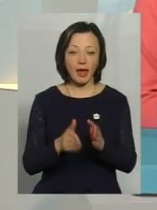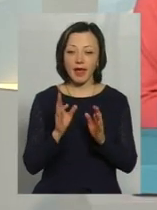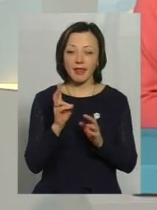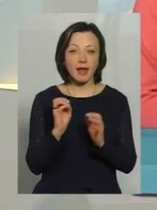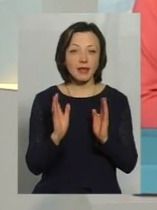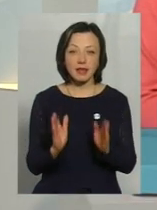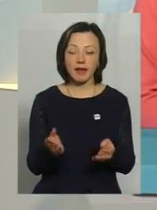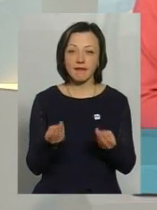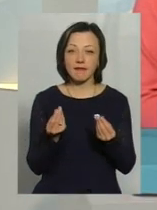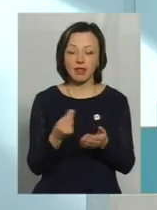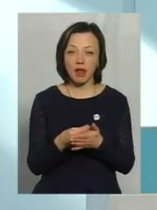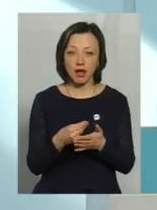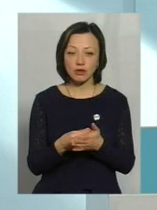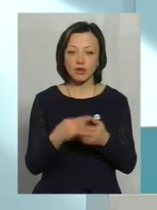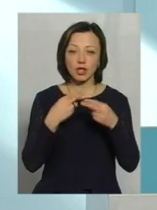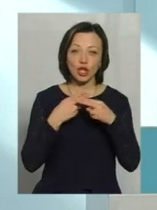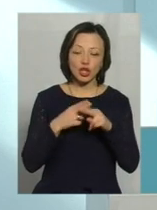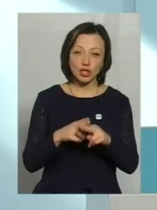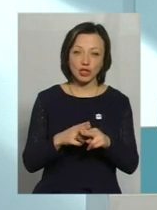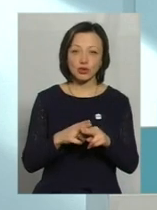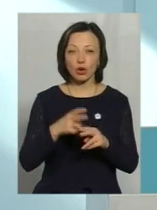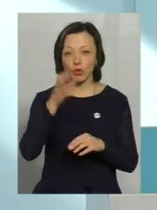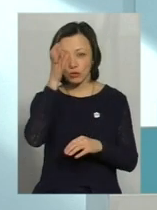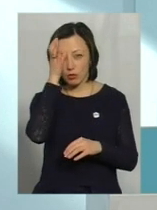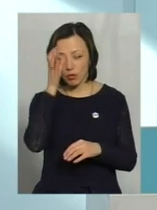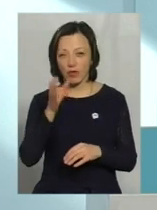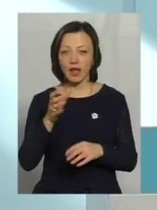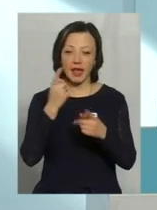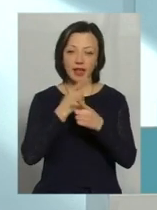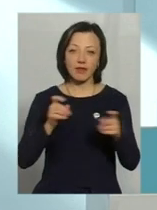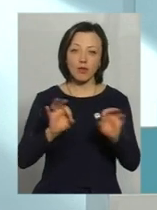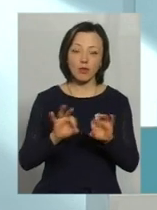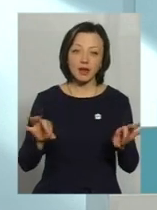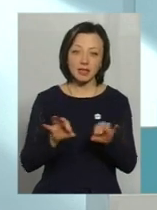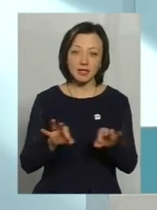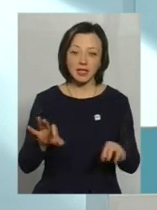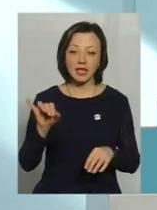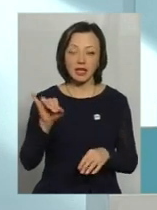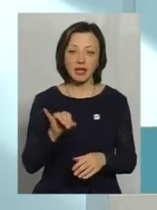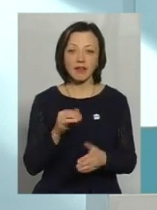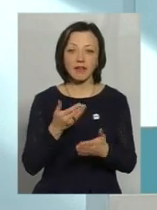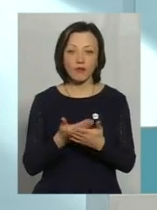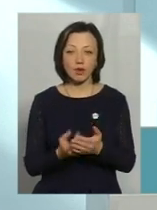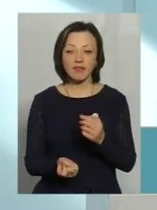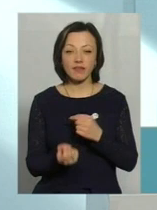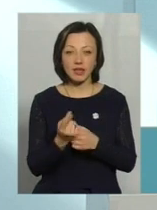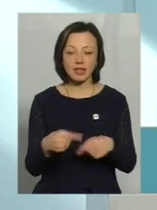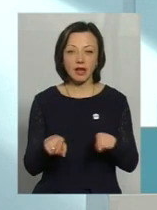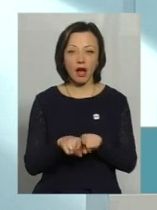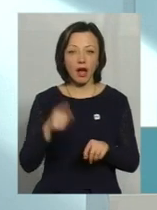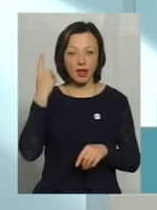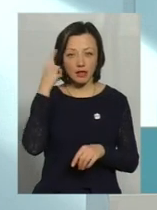тільки фінансової, технічної, розумової, інформаційної. І от виникла така